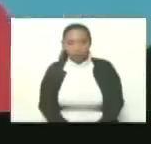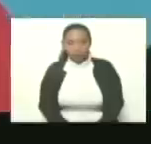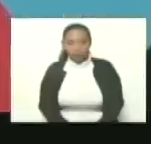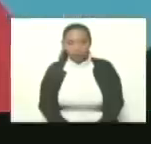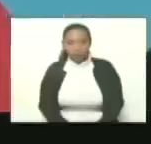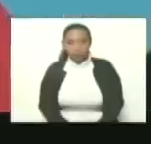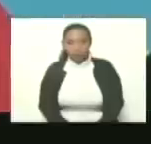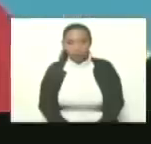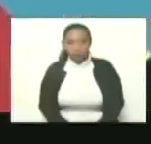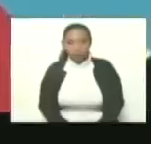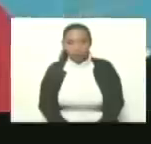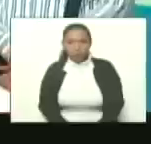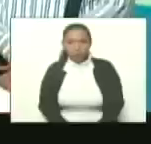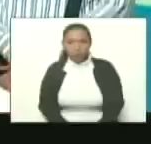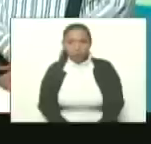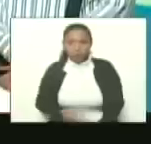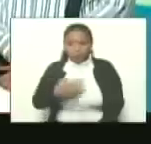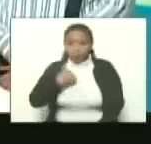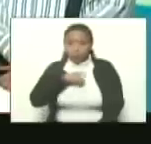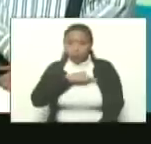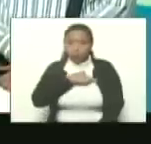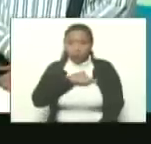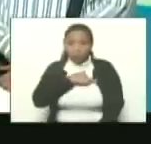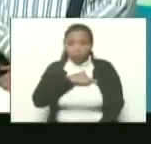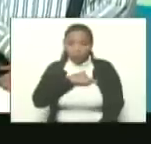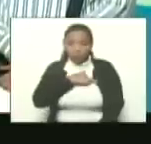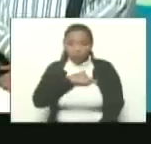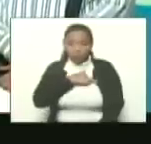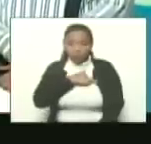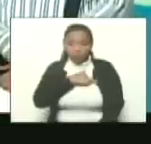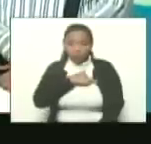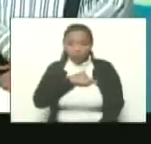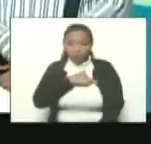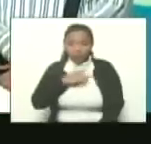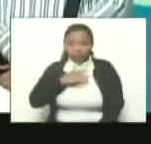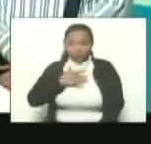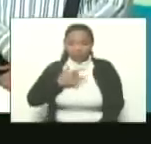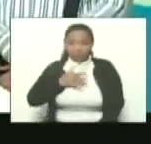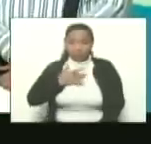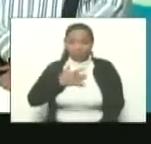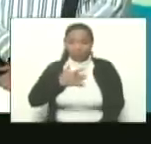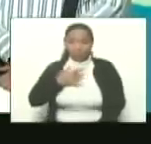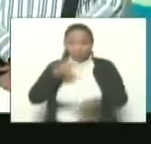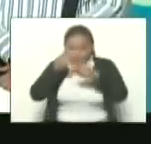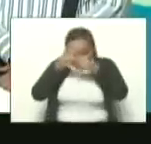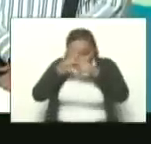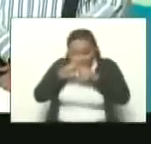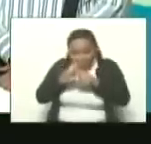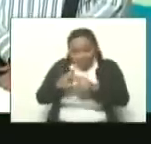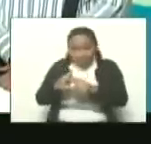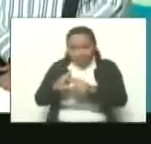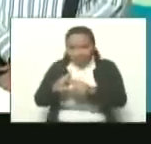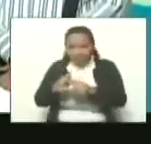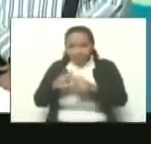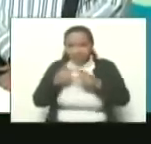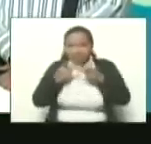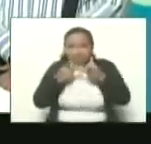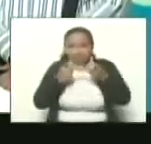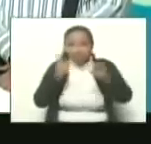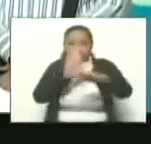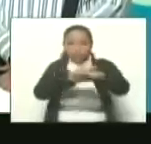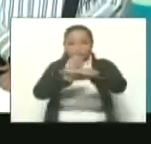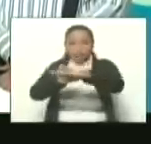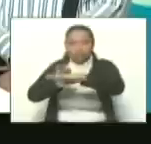والانجليزيه Nosotros estamos realmente nos sentimos honrados de anunciar de que